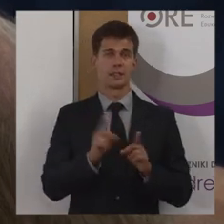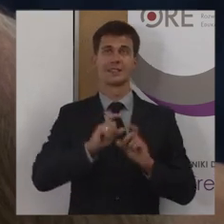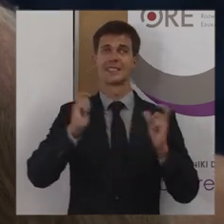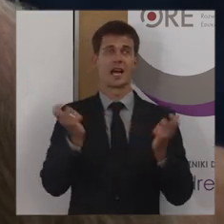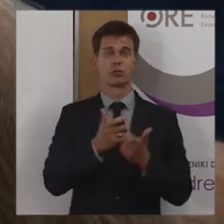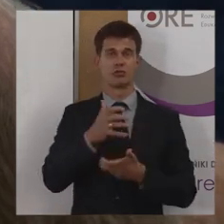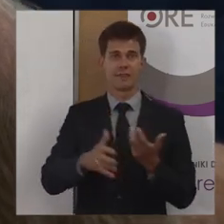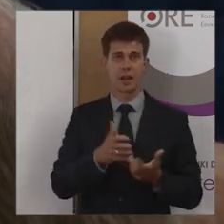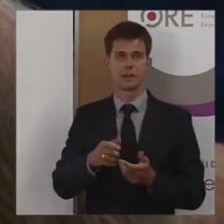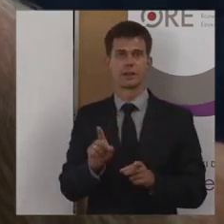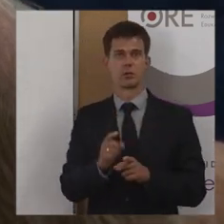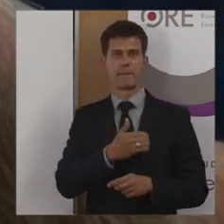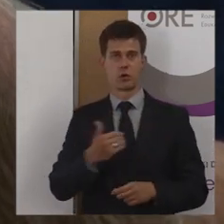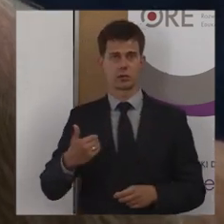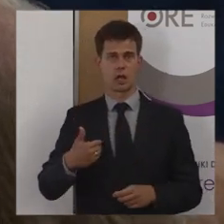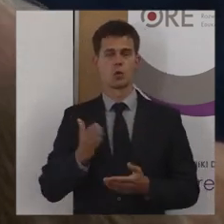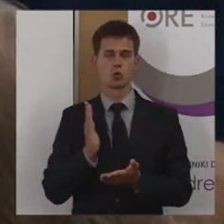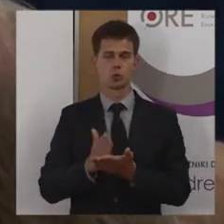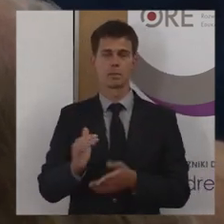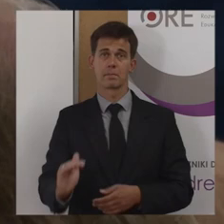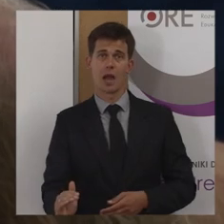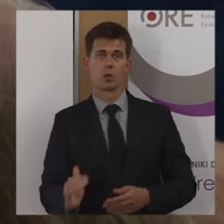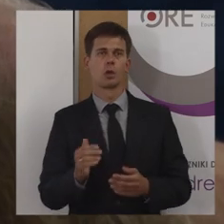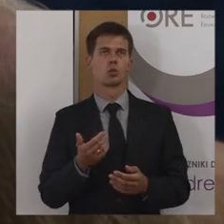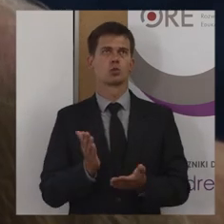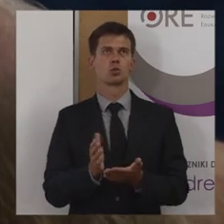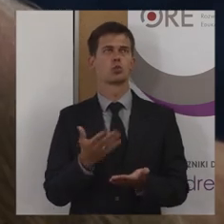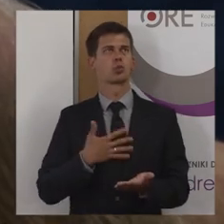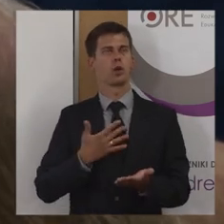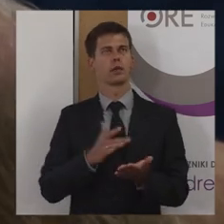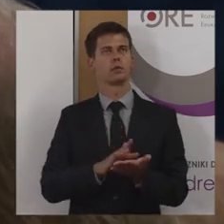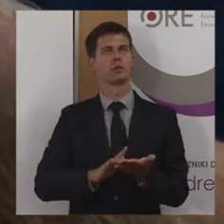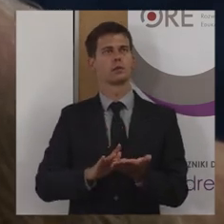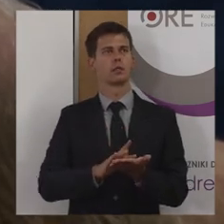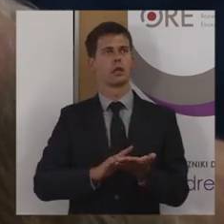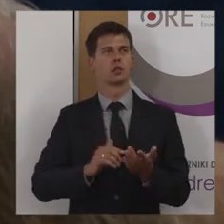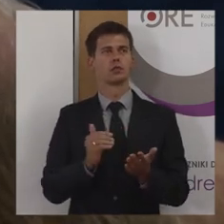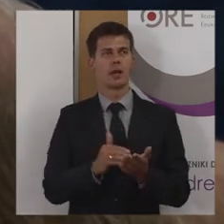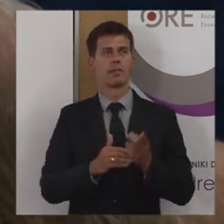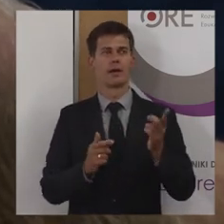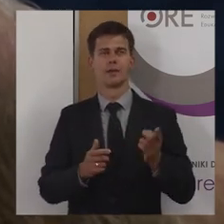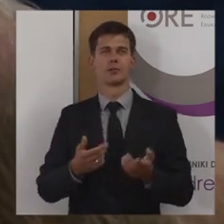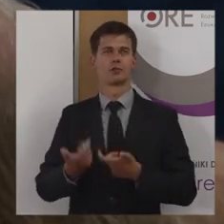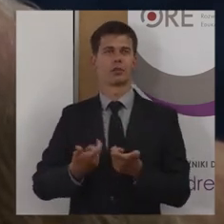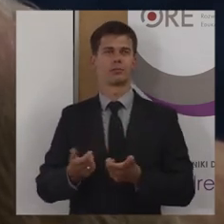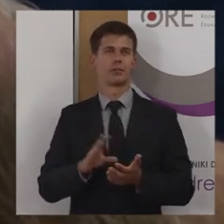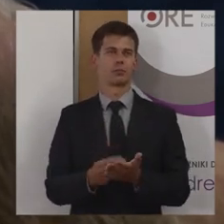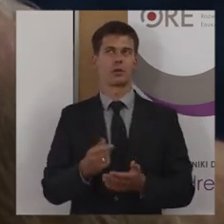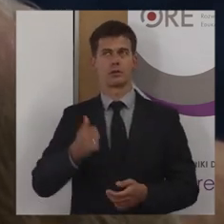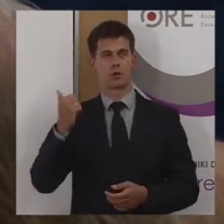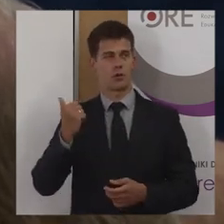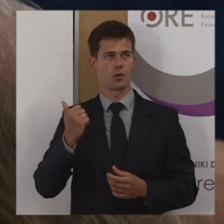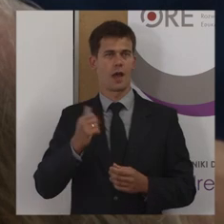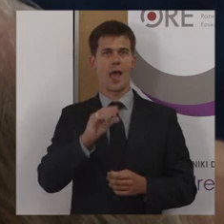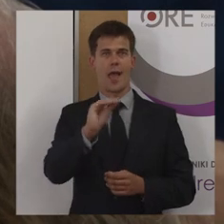taki, że uczymy już maluchów czytania dotykowego. Stąd jeśli chcemy być tacy trendy, no to dajmy do tego